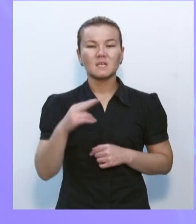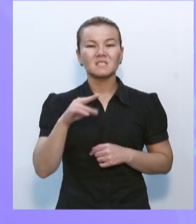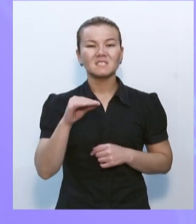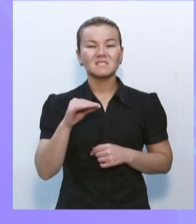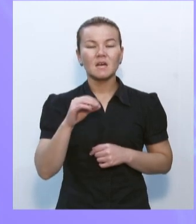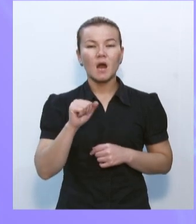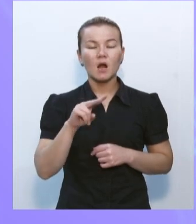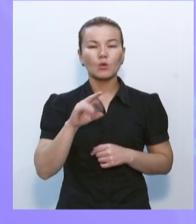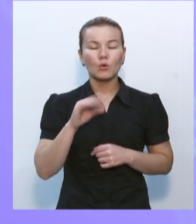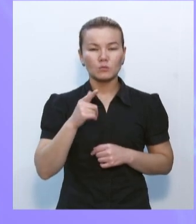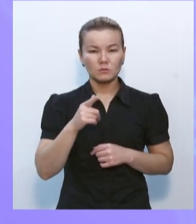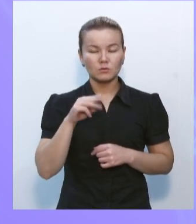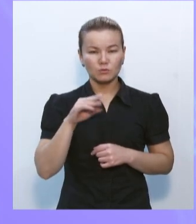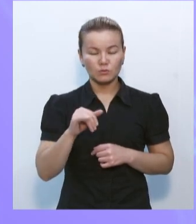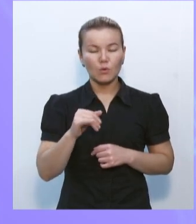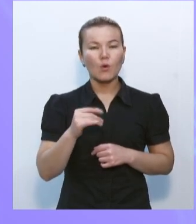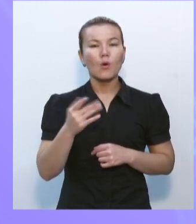Диалогту окугула.